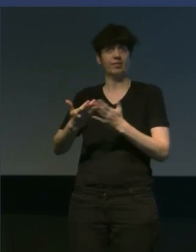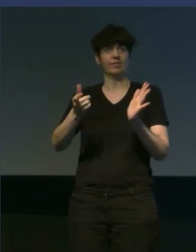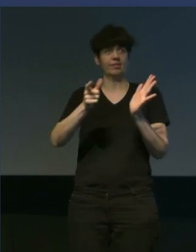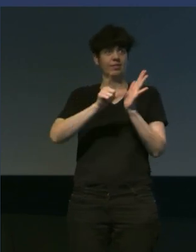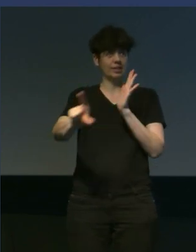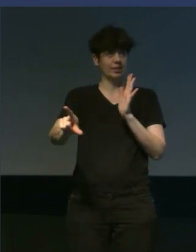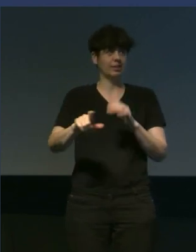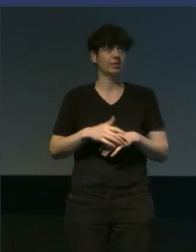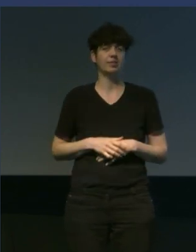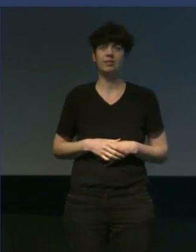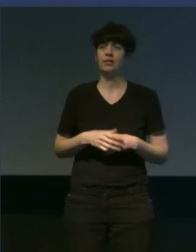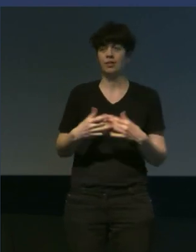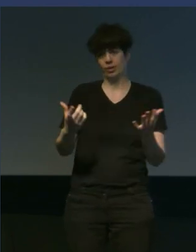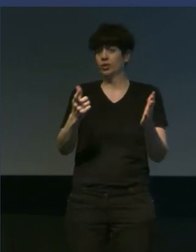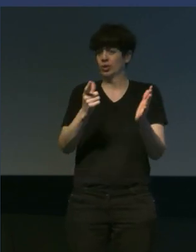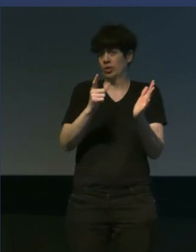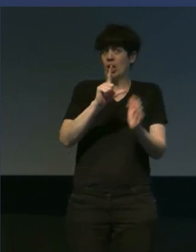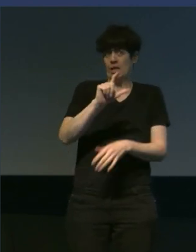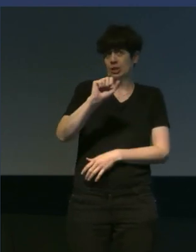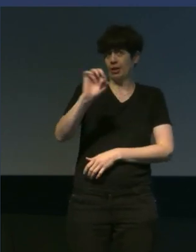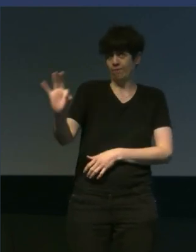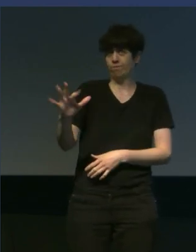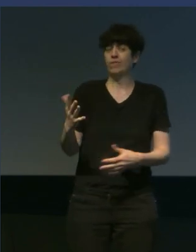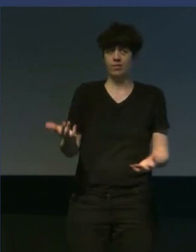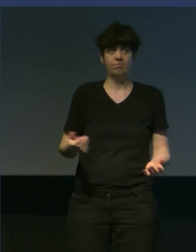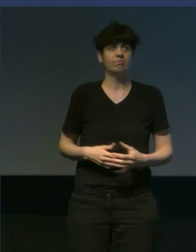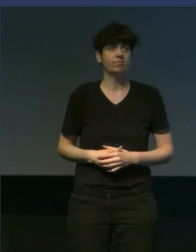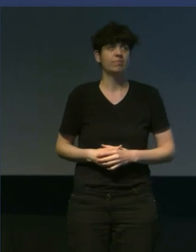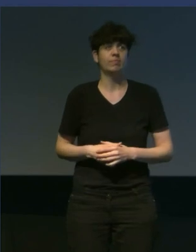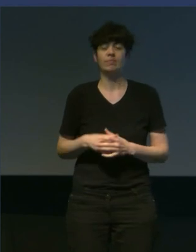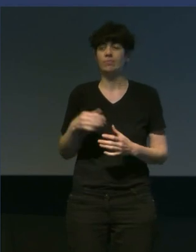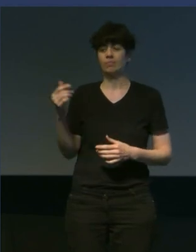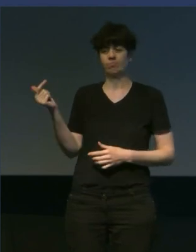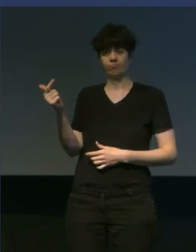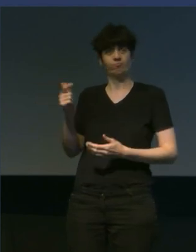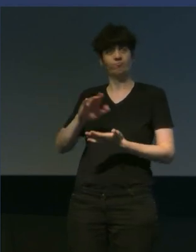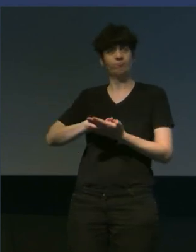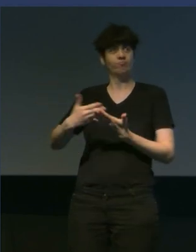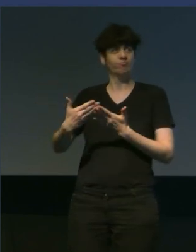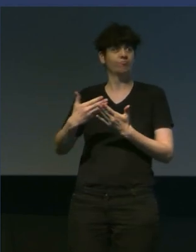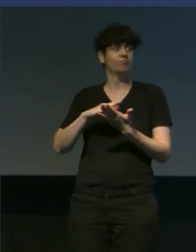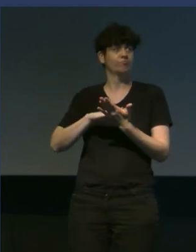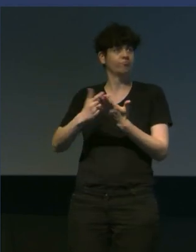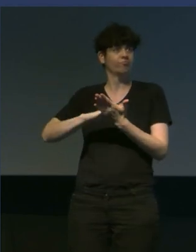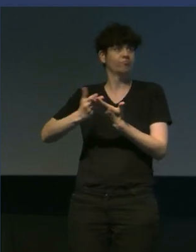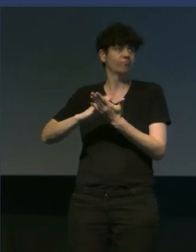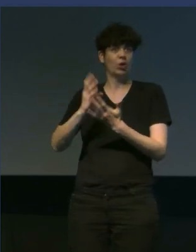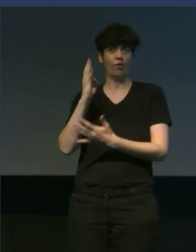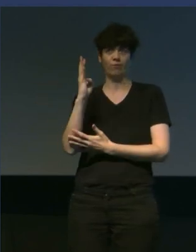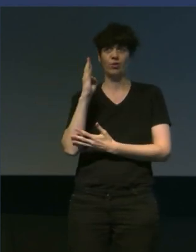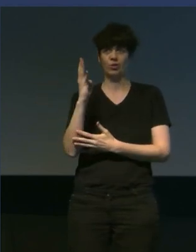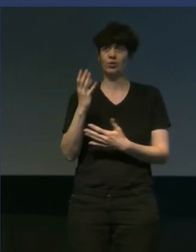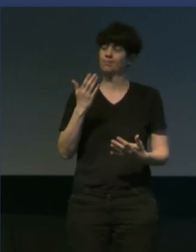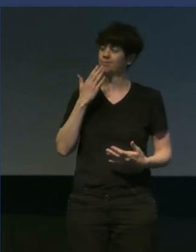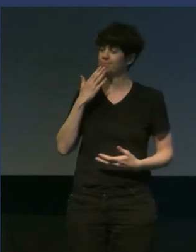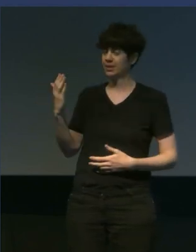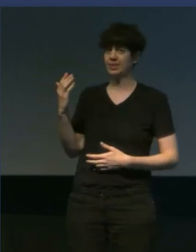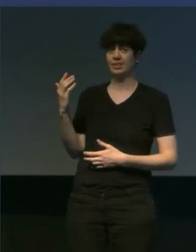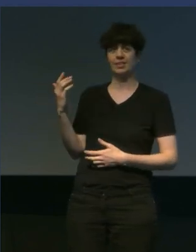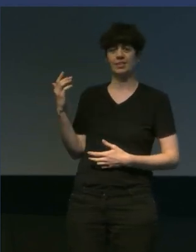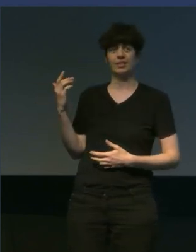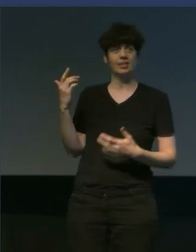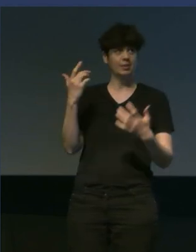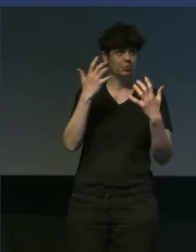des signes donc française et qui vont nous interpréter donc cette conférence. Donc merci